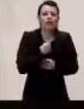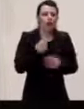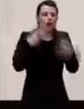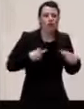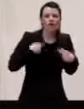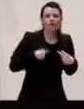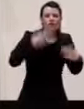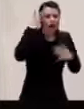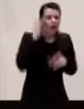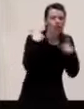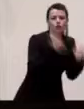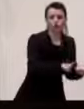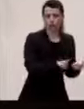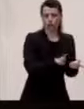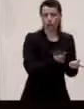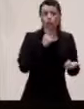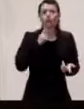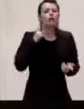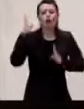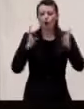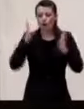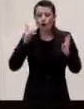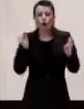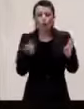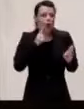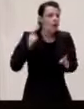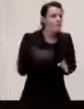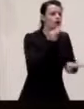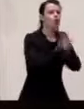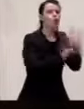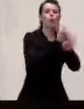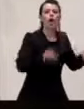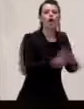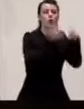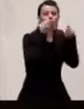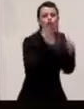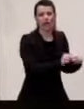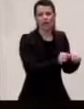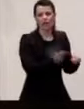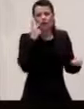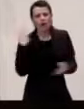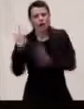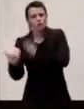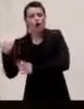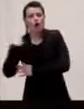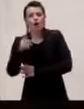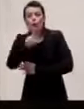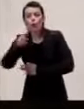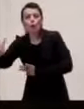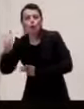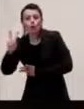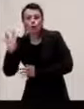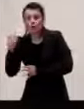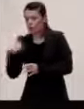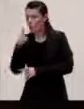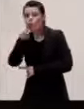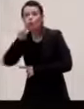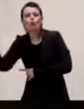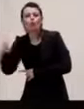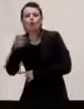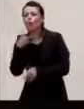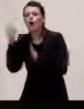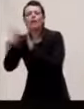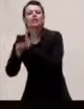iniziare a curarli lì. Il contatto con l'112 era costante, avete sentito che indicazioni dava l'112, cioè